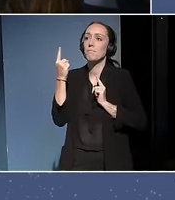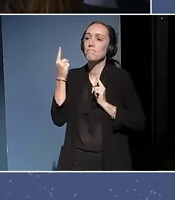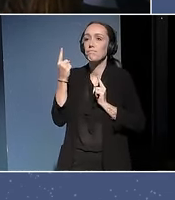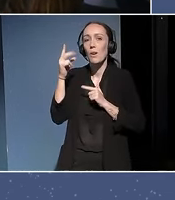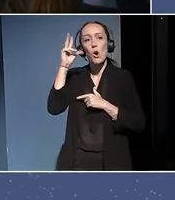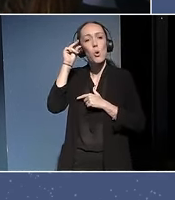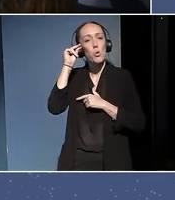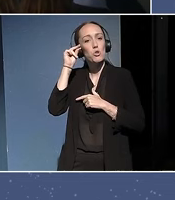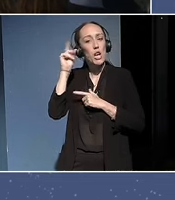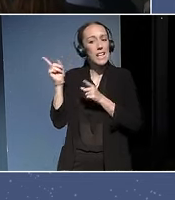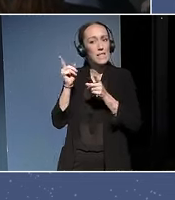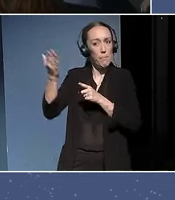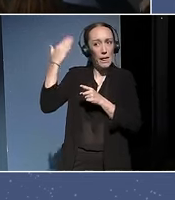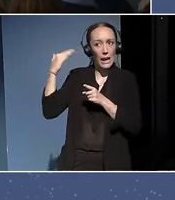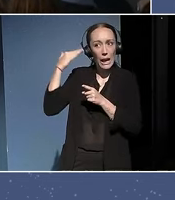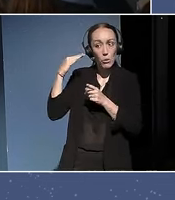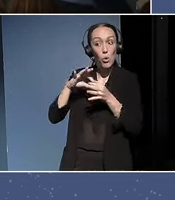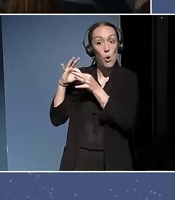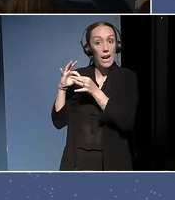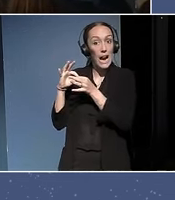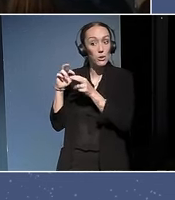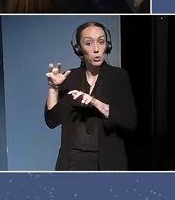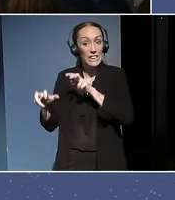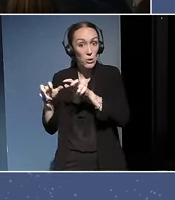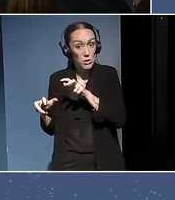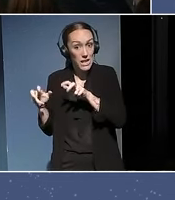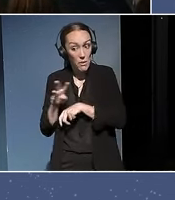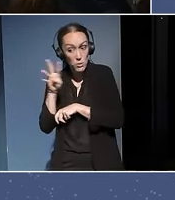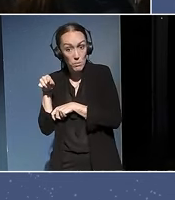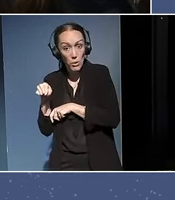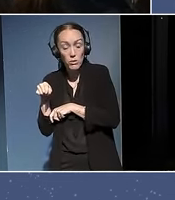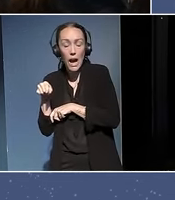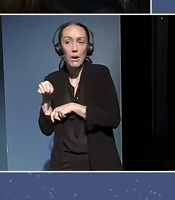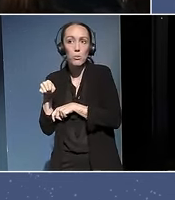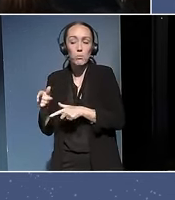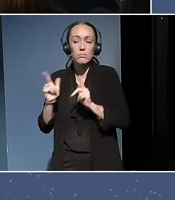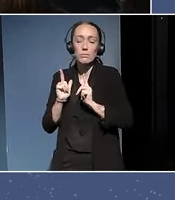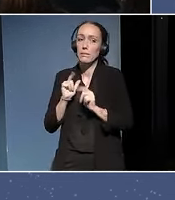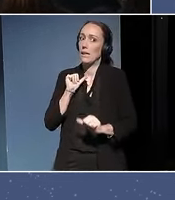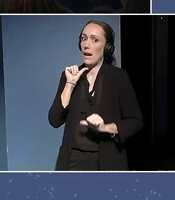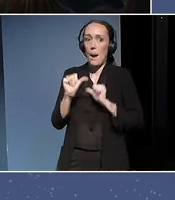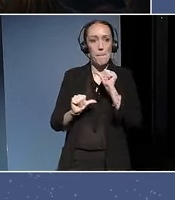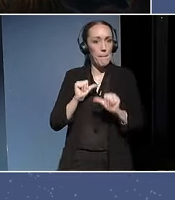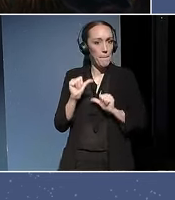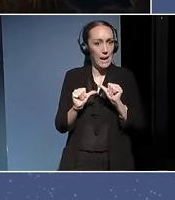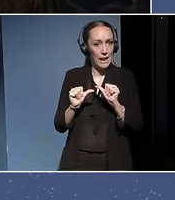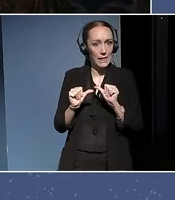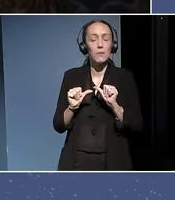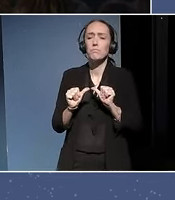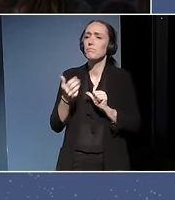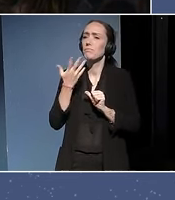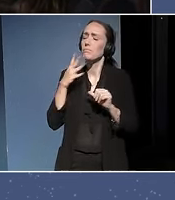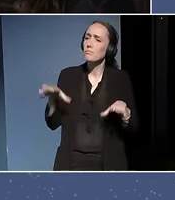conoscenza di questo dinosauro E a proposito di dinosauri vorrei proprio iniziare con questo cioè che cos'è un